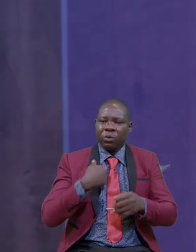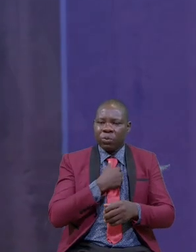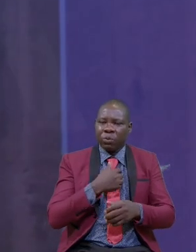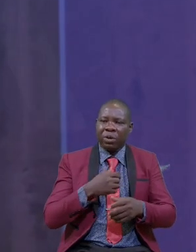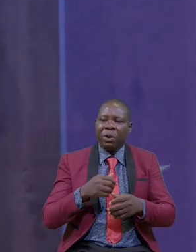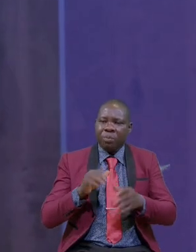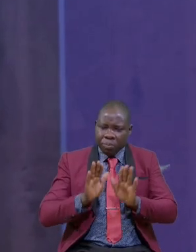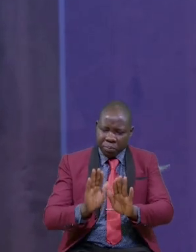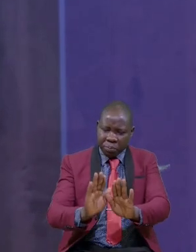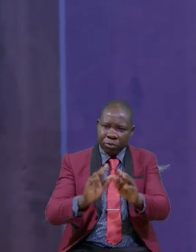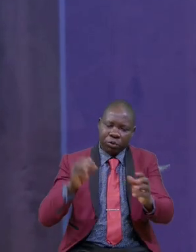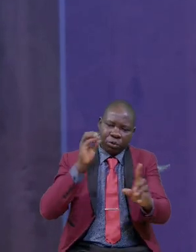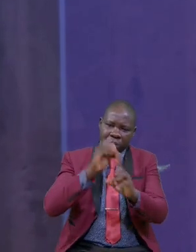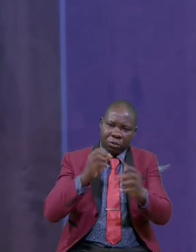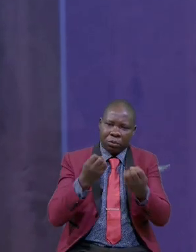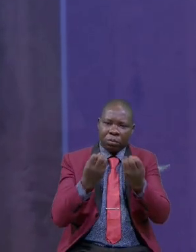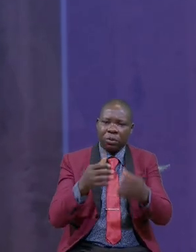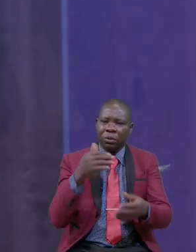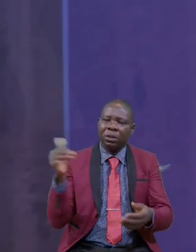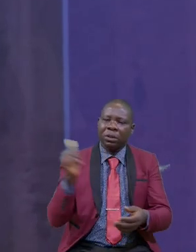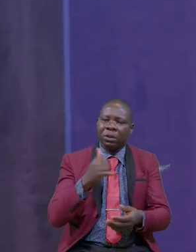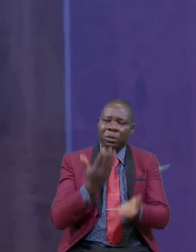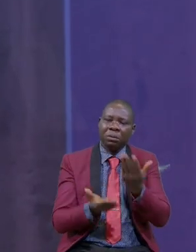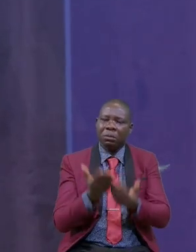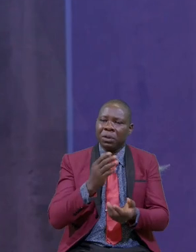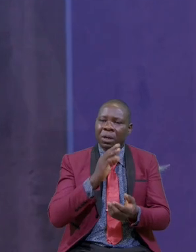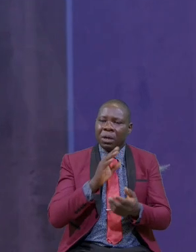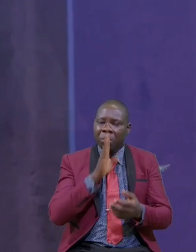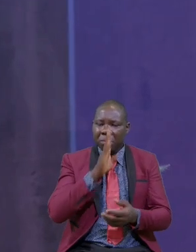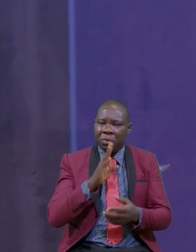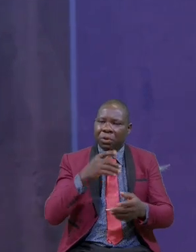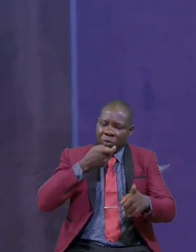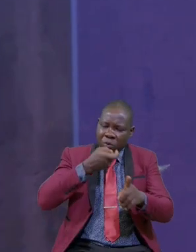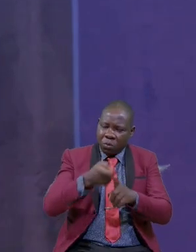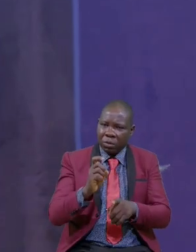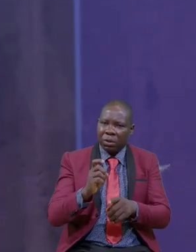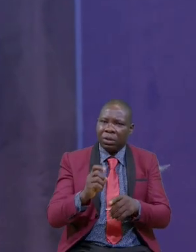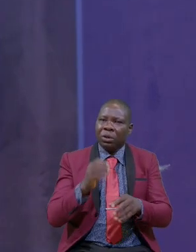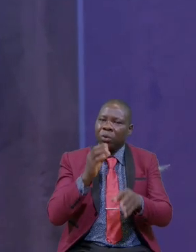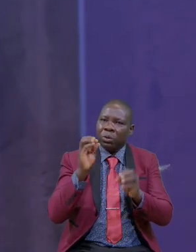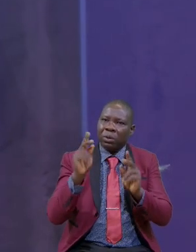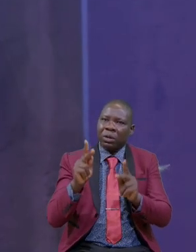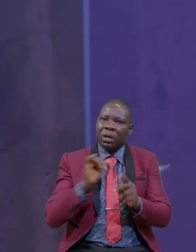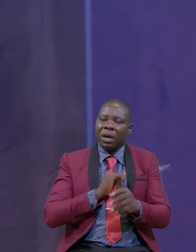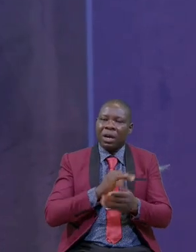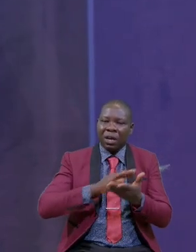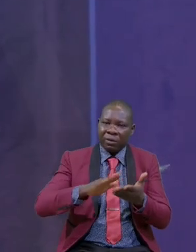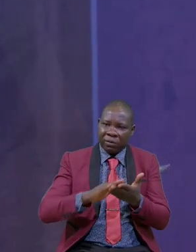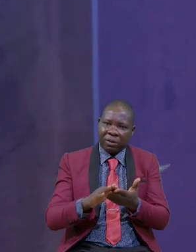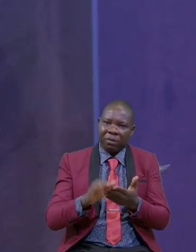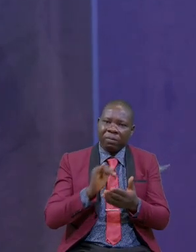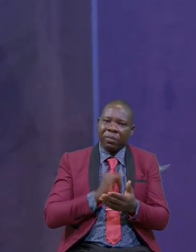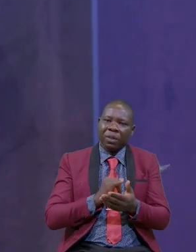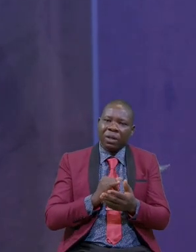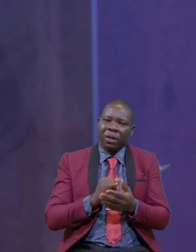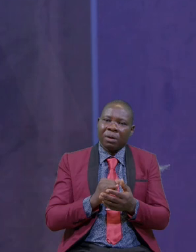appeared to have reconciled. Il semblait s'être réconcilié. Je pardonne. Je pardonne. But will you notice mais qu'est-ce que vous remarquez jusqu'à